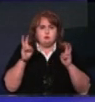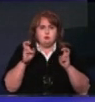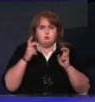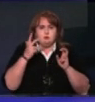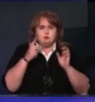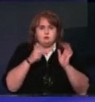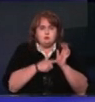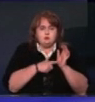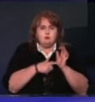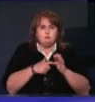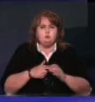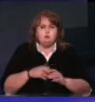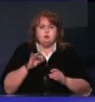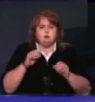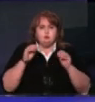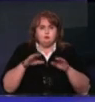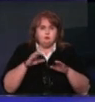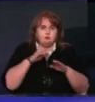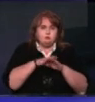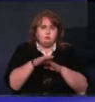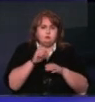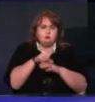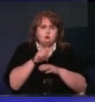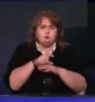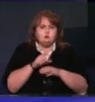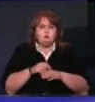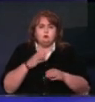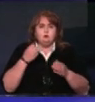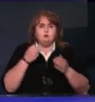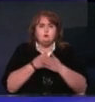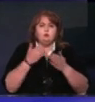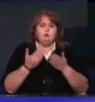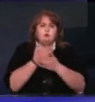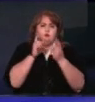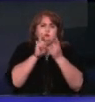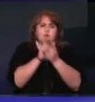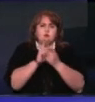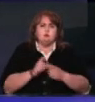37 и решить задачу. До новых встреч!